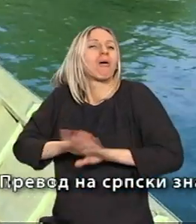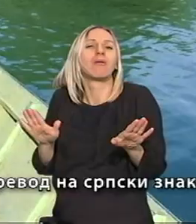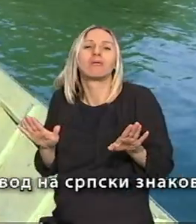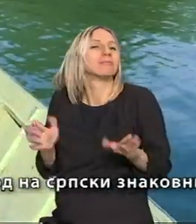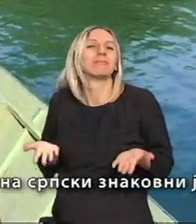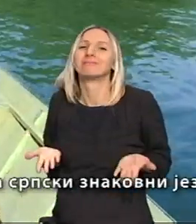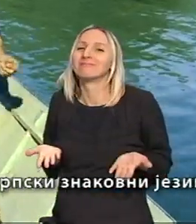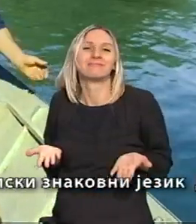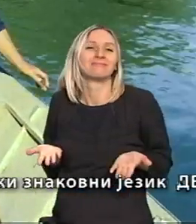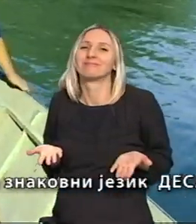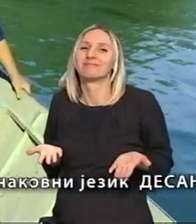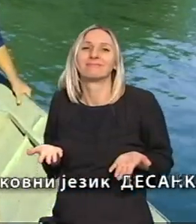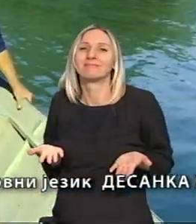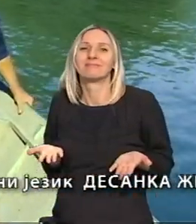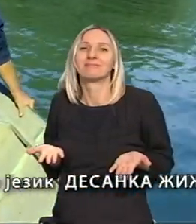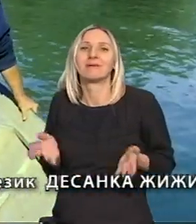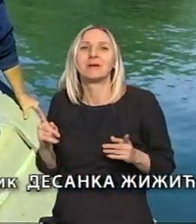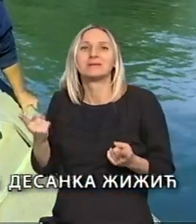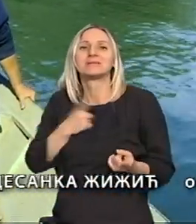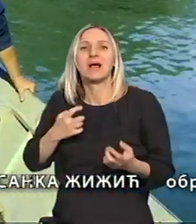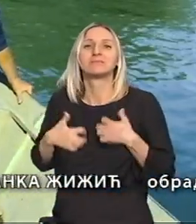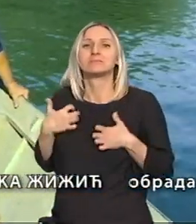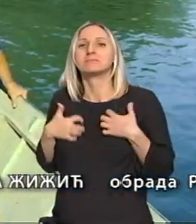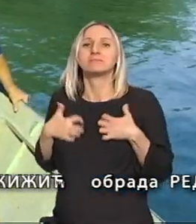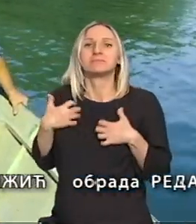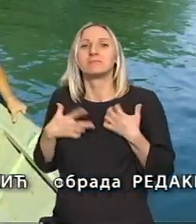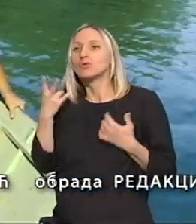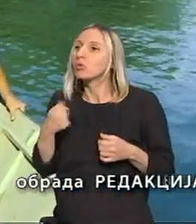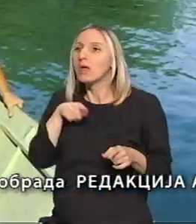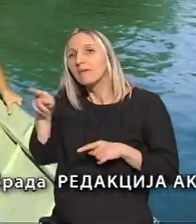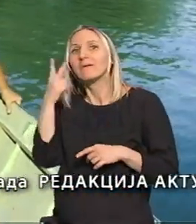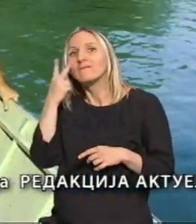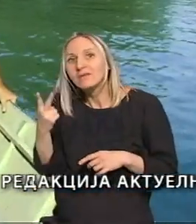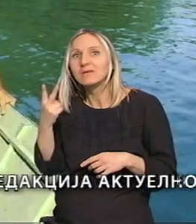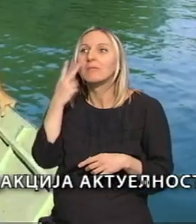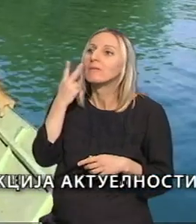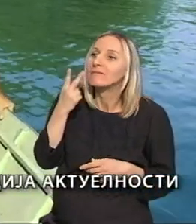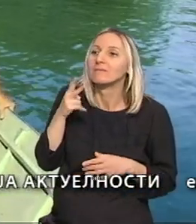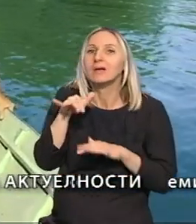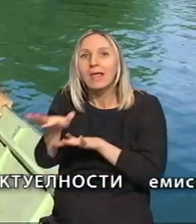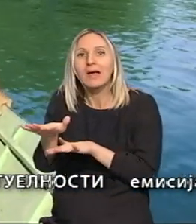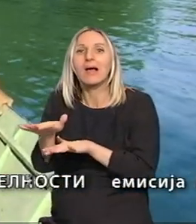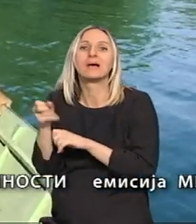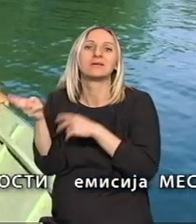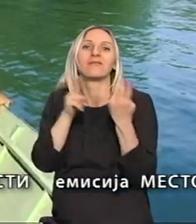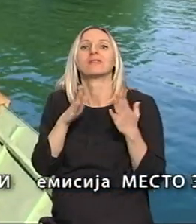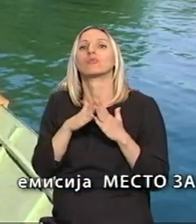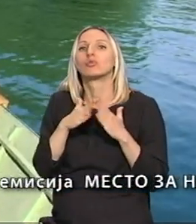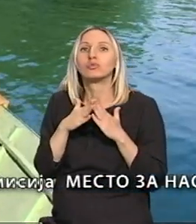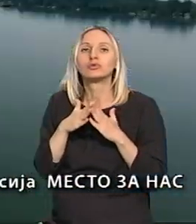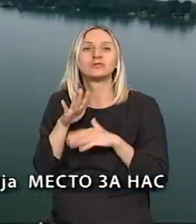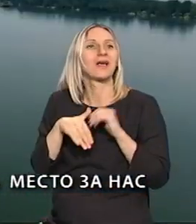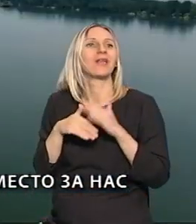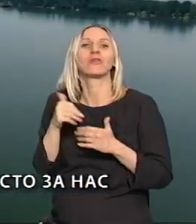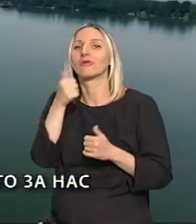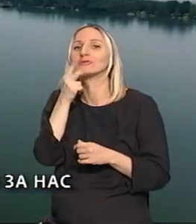jednostavno zov taj sam Dunava da odeš, da vidiš, da pogledaš i da se vratiš kući zadovoljan